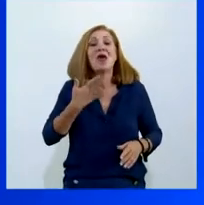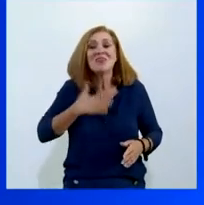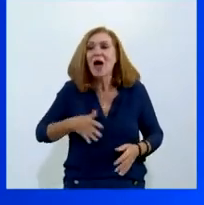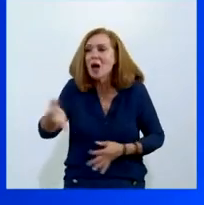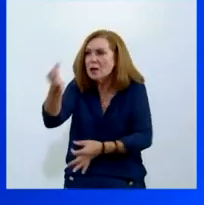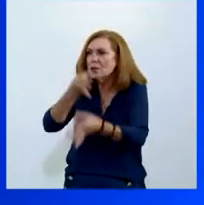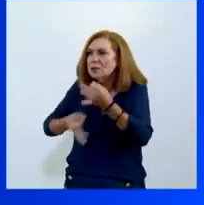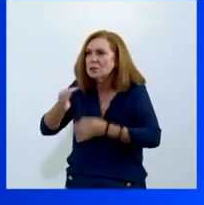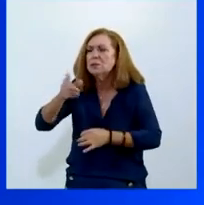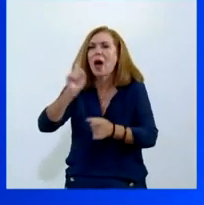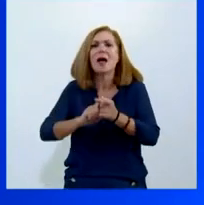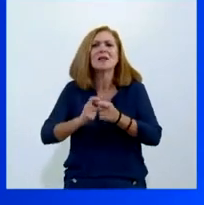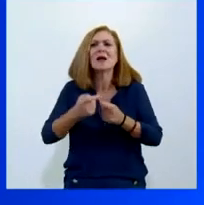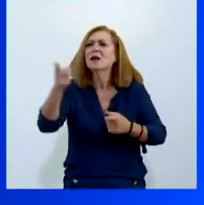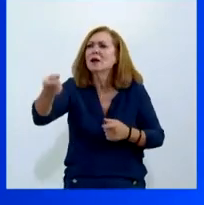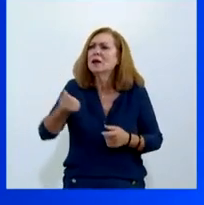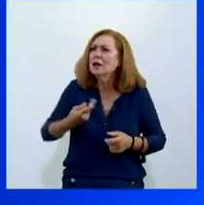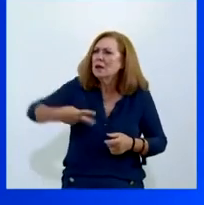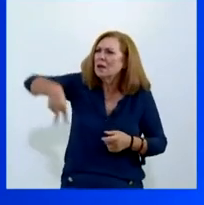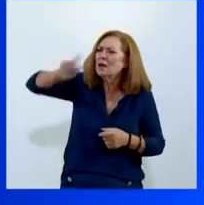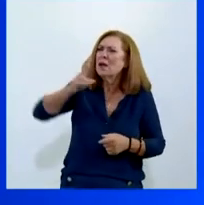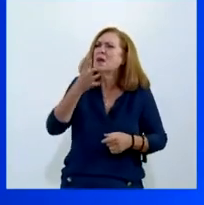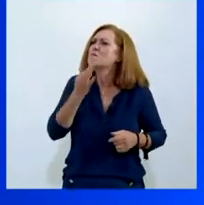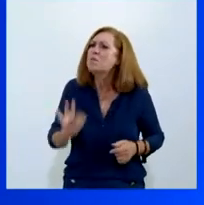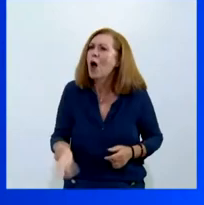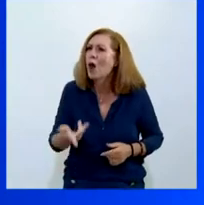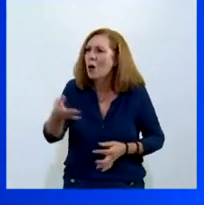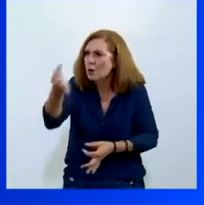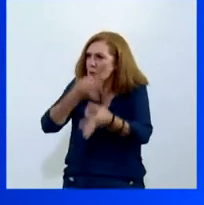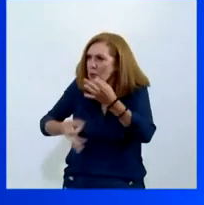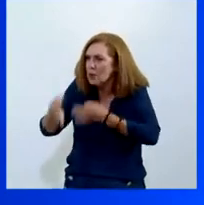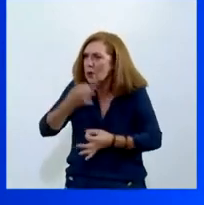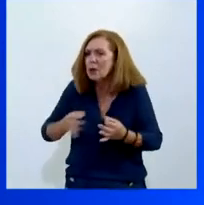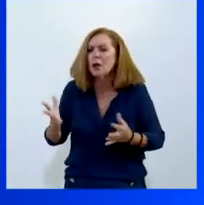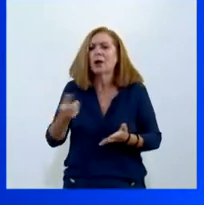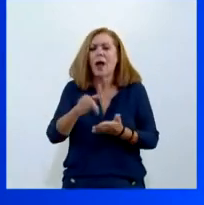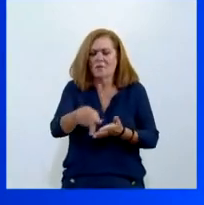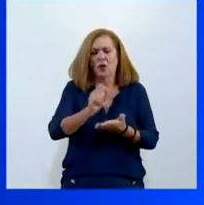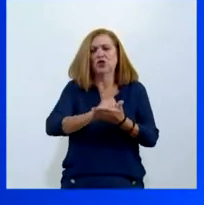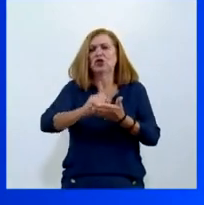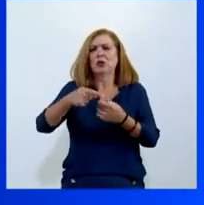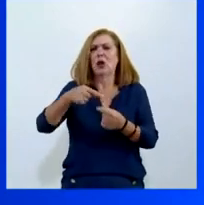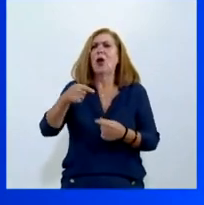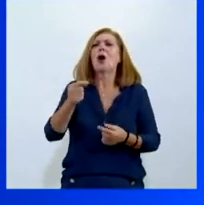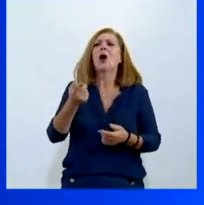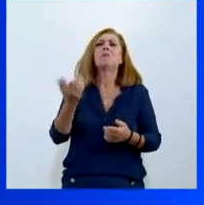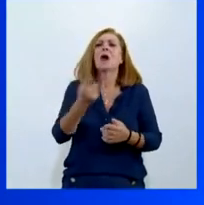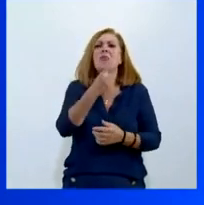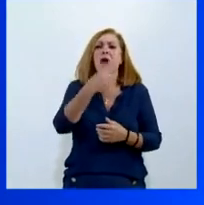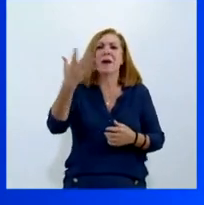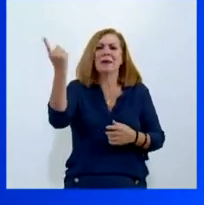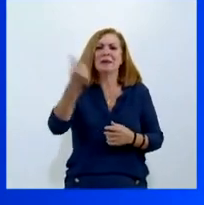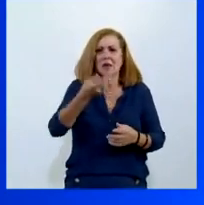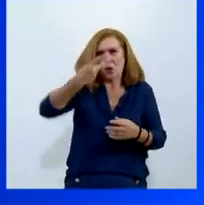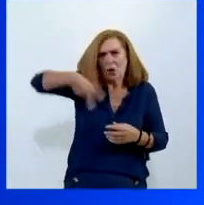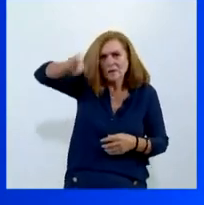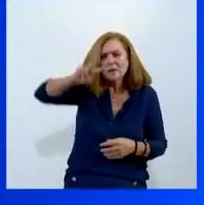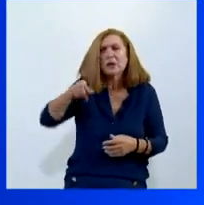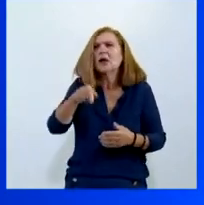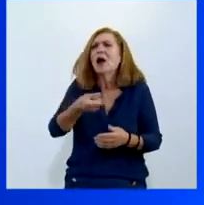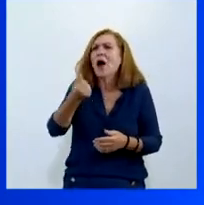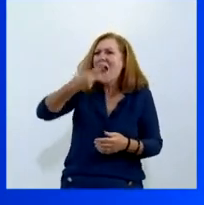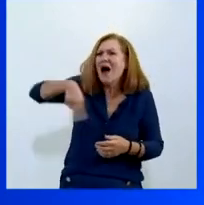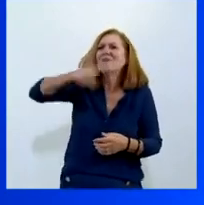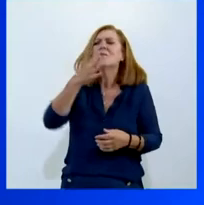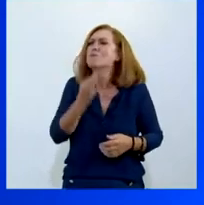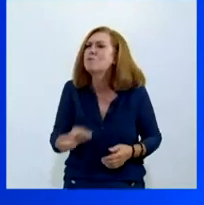από εταιρείες γιατί αυξάνουν το κόστος των προϊόντων. Να μας πούνε γιατί, ας πούμε, αν αυτό το στυλό αυξάνεται κατά 15%, να μας εξηγήσει η εταιρεία γιατί αυξήθηκε.